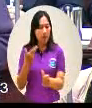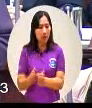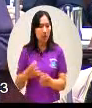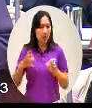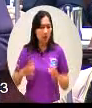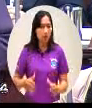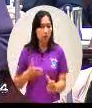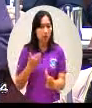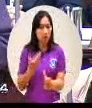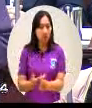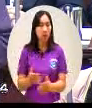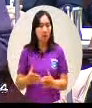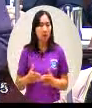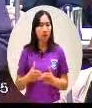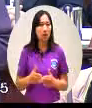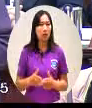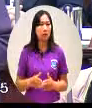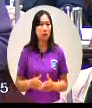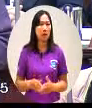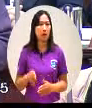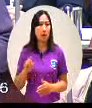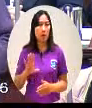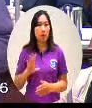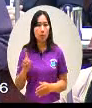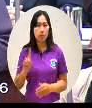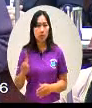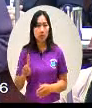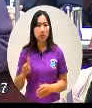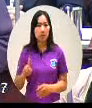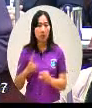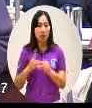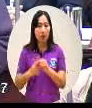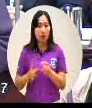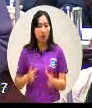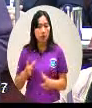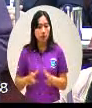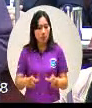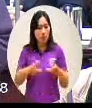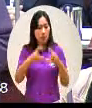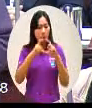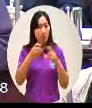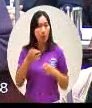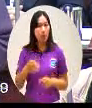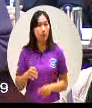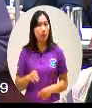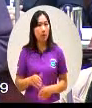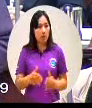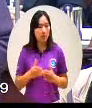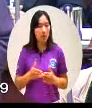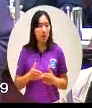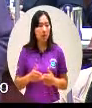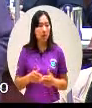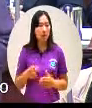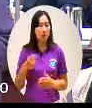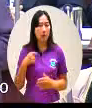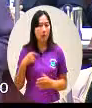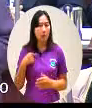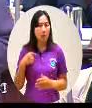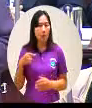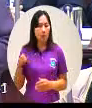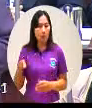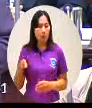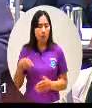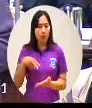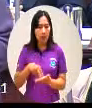设，包括爱甲中油托应该有的回馈，这个我们会一起跟韩言站在一起，